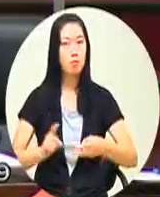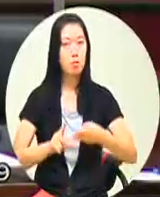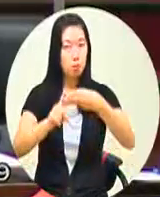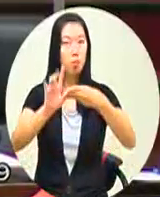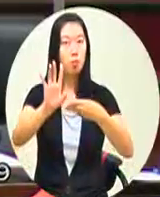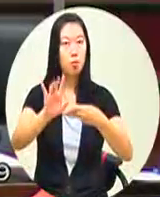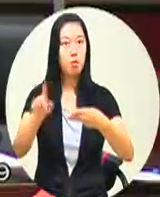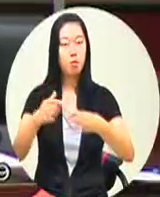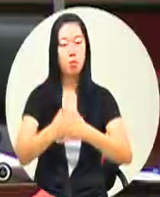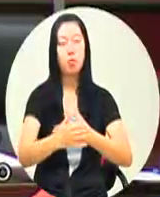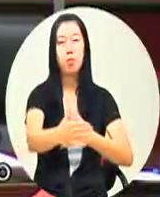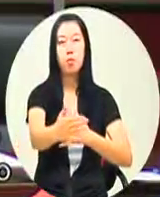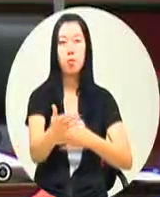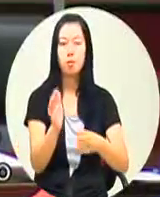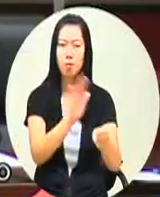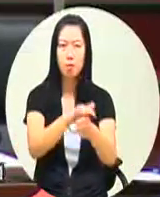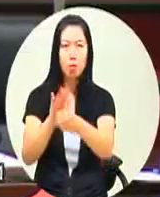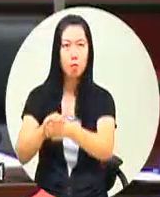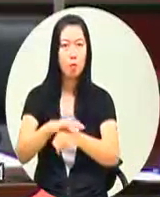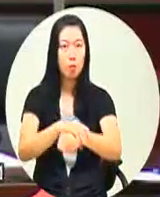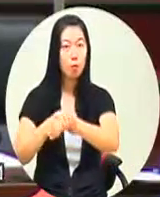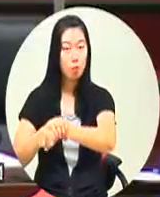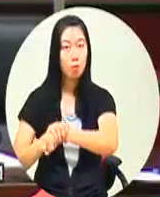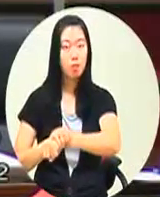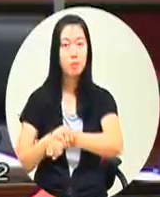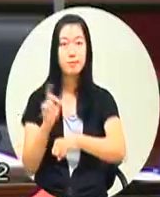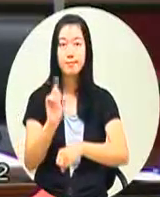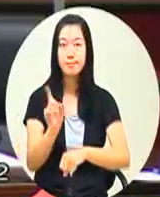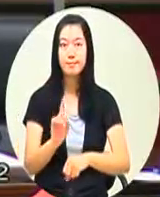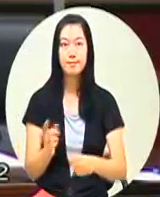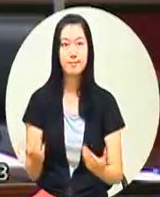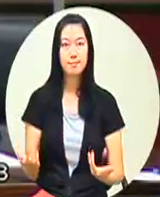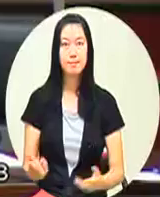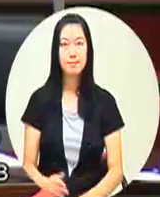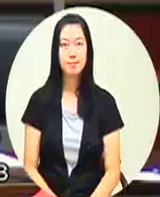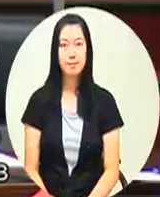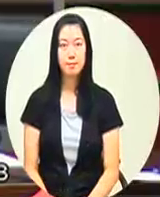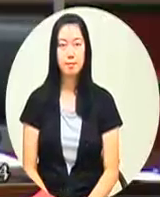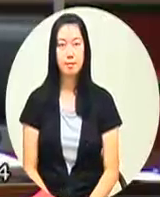过程做了多少补救措施？ 好，请局长答复。